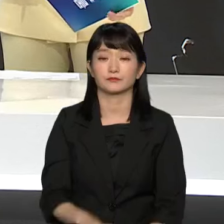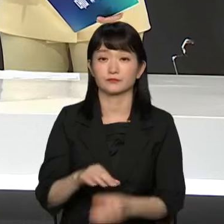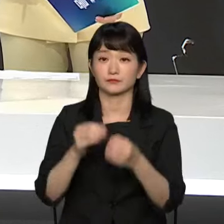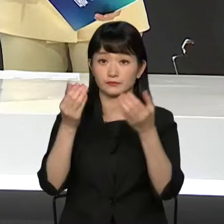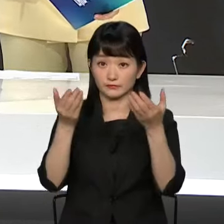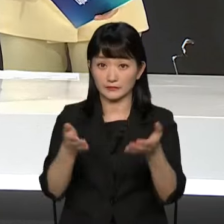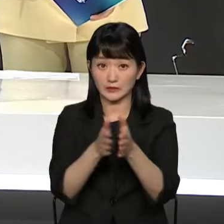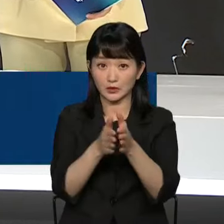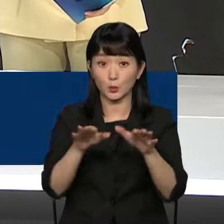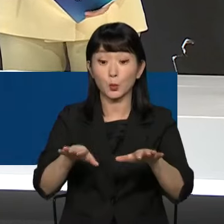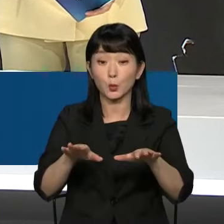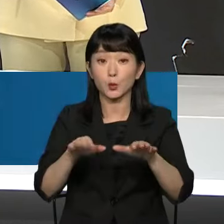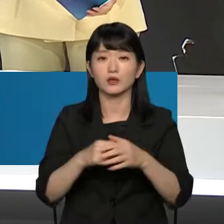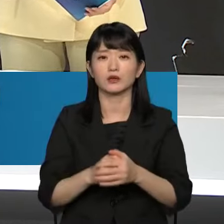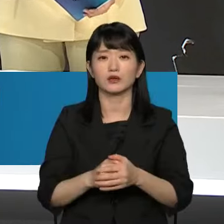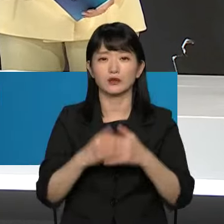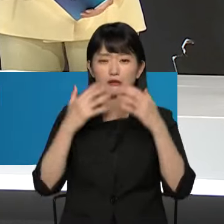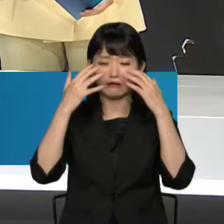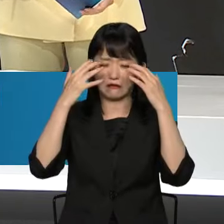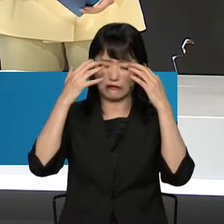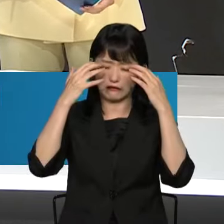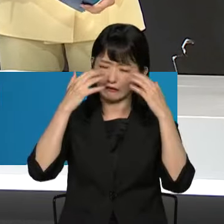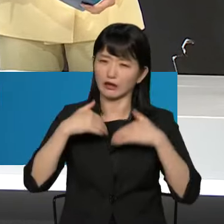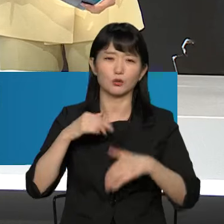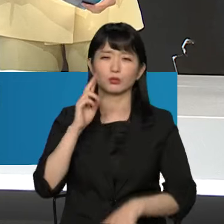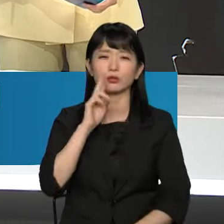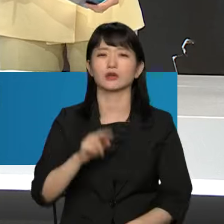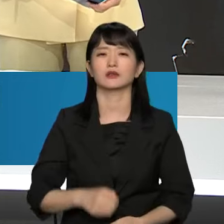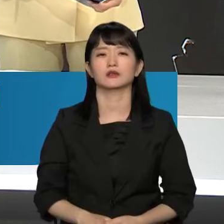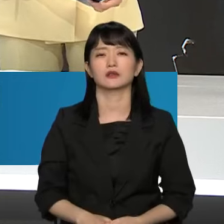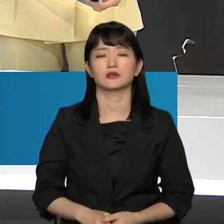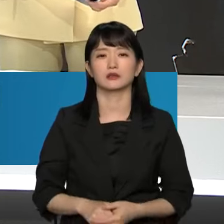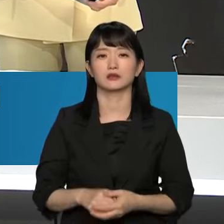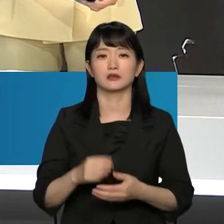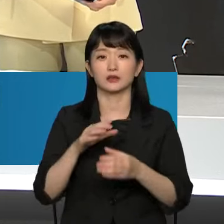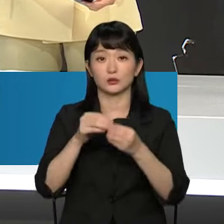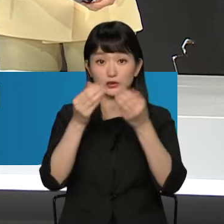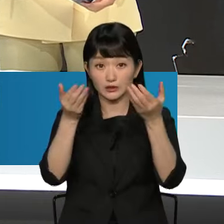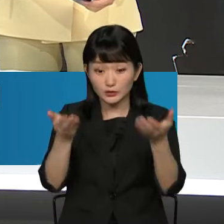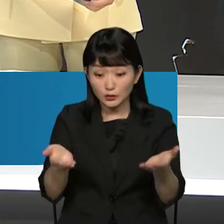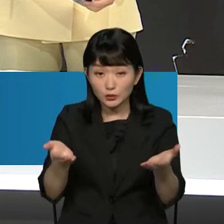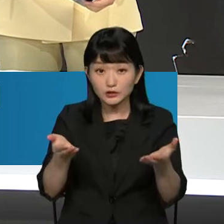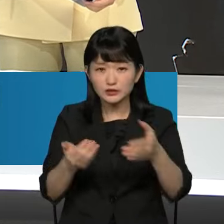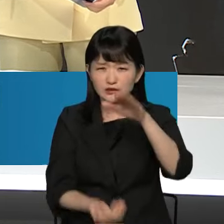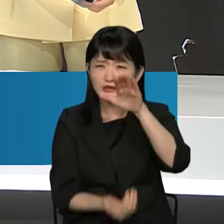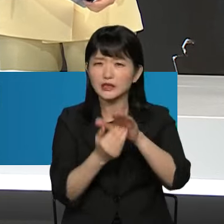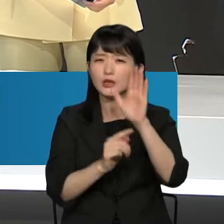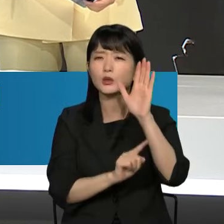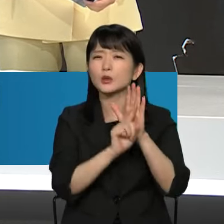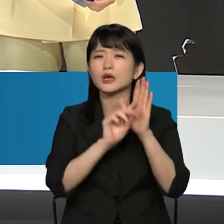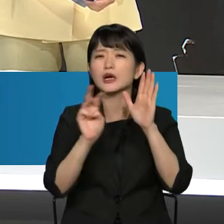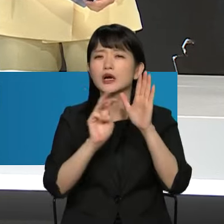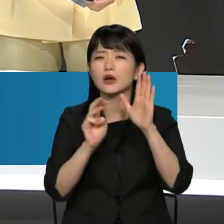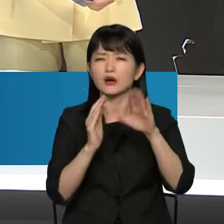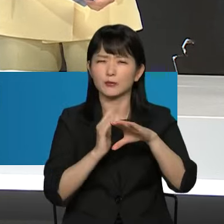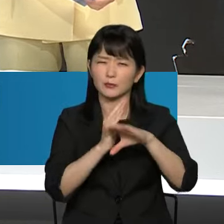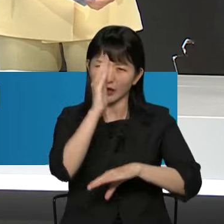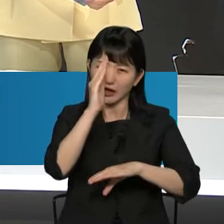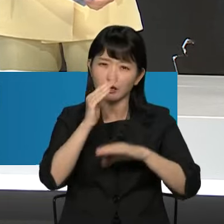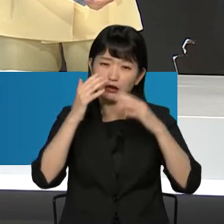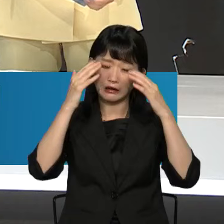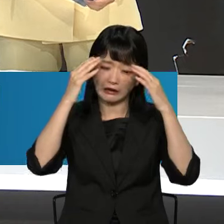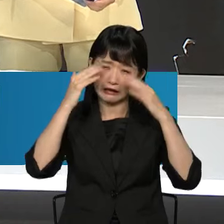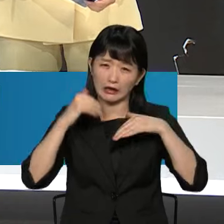추석 연휴가 시작된 오늘도 늦더위가 기승을 부렸습니다. 연휴 내내 최고 기온이 30도를 넘으면서